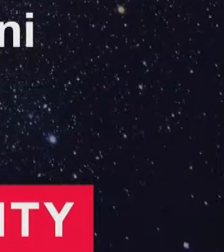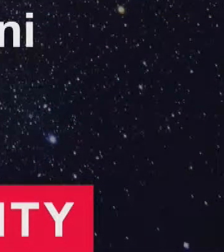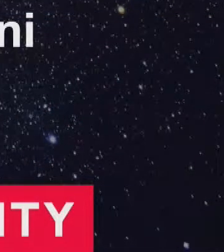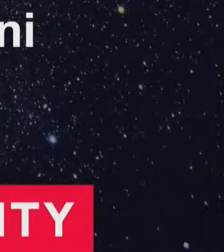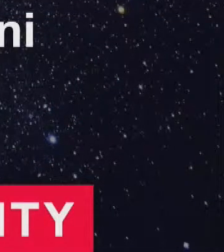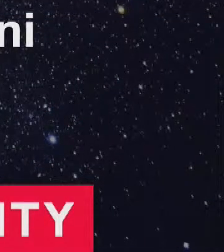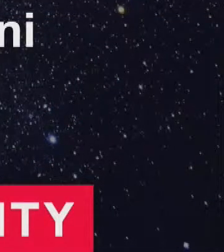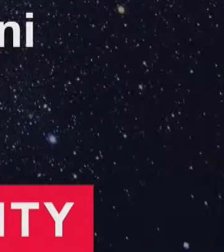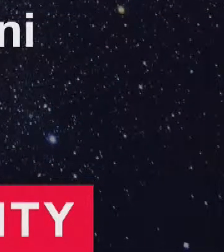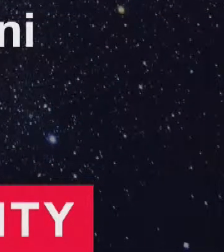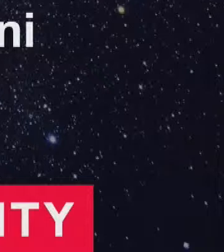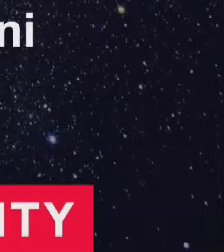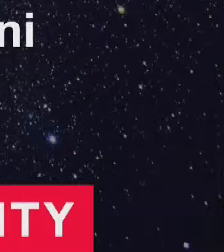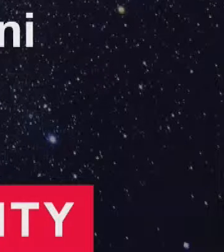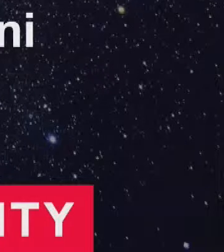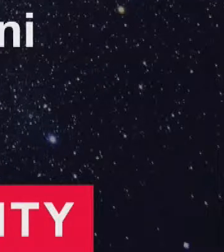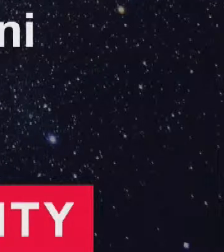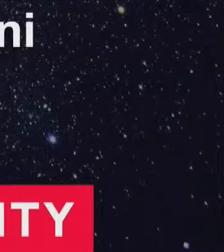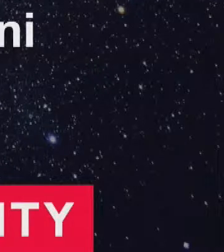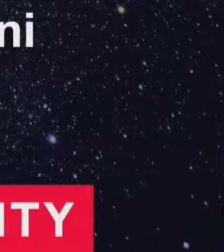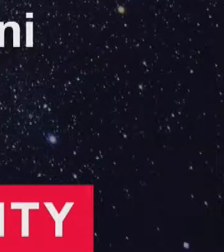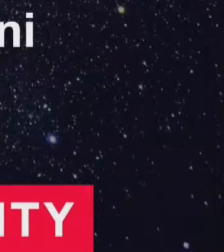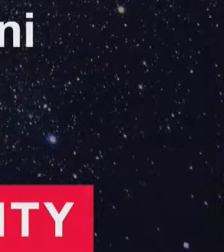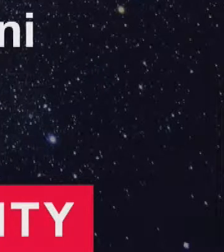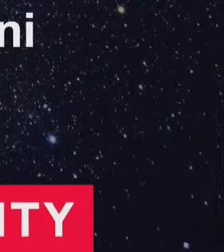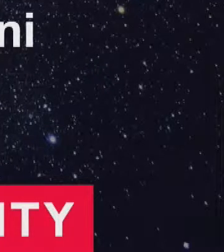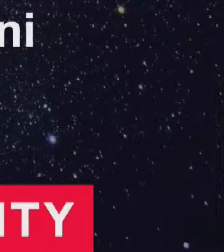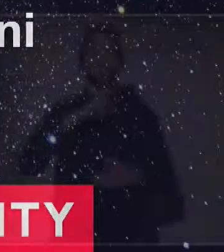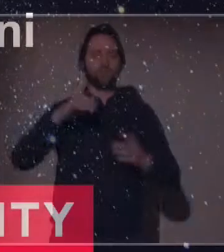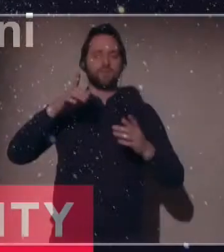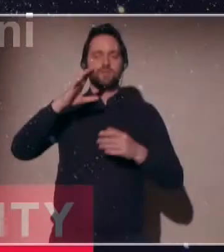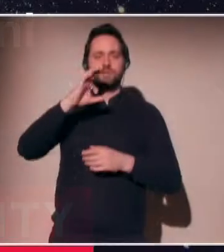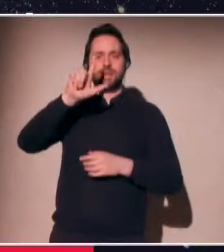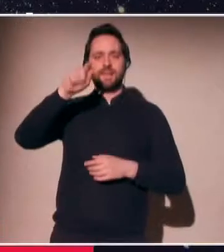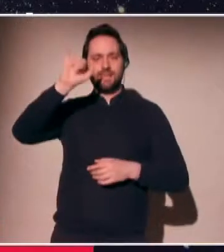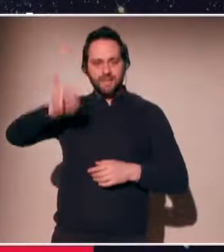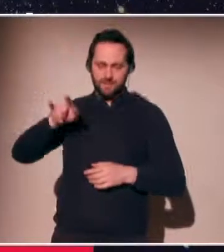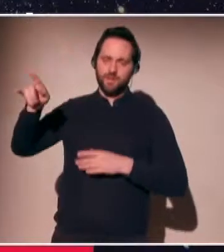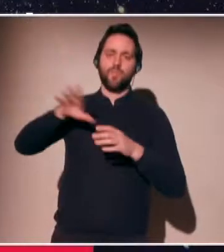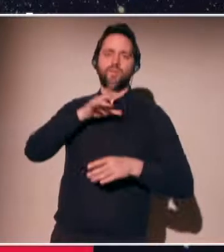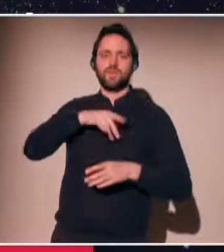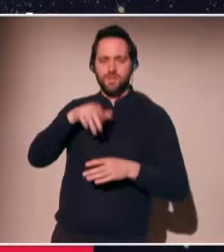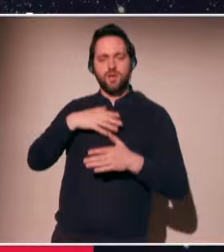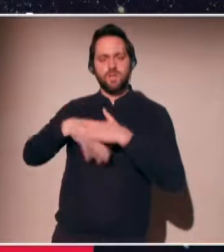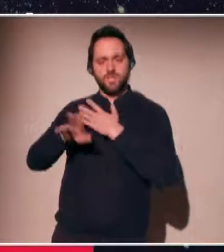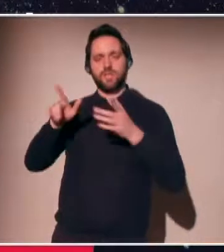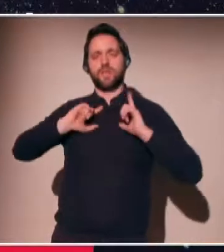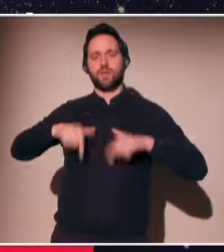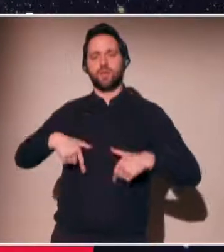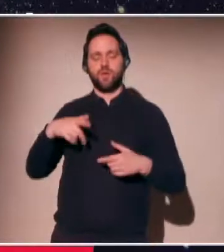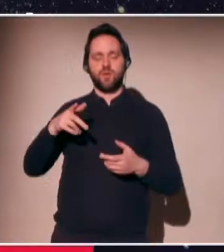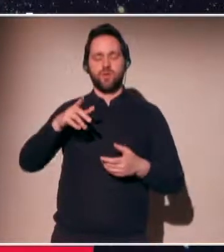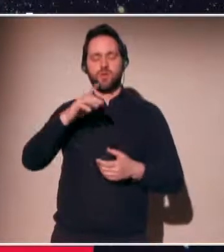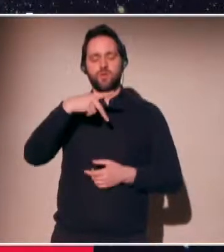Cagny, professeure donc de sciences informatiques à Polytechnique, et vous vous penchez